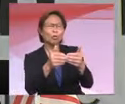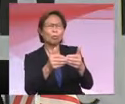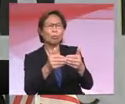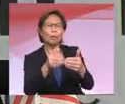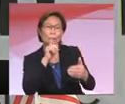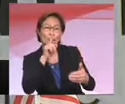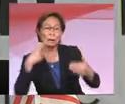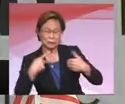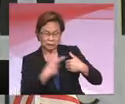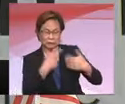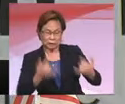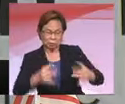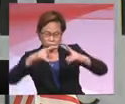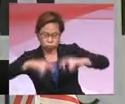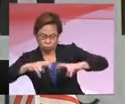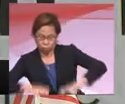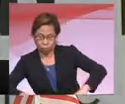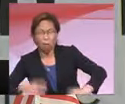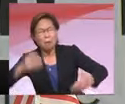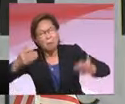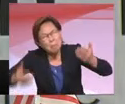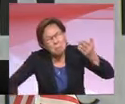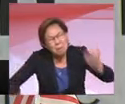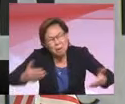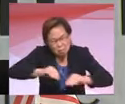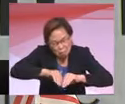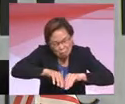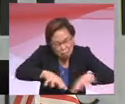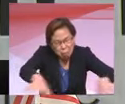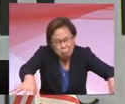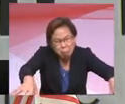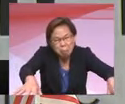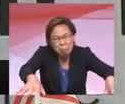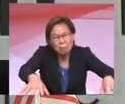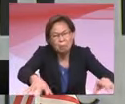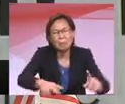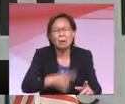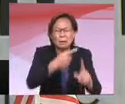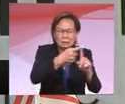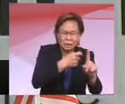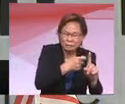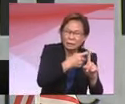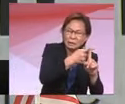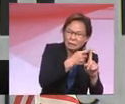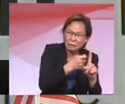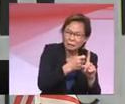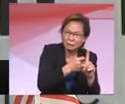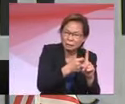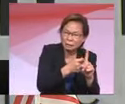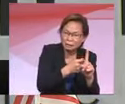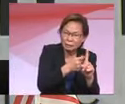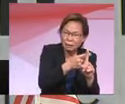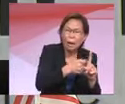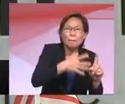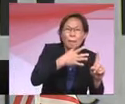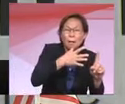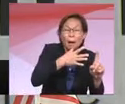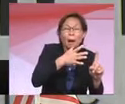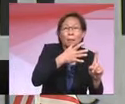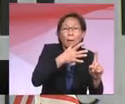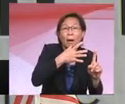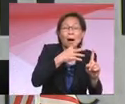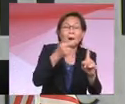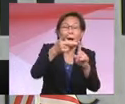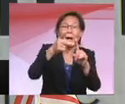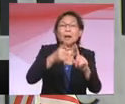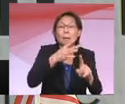kita tengah menjalankan siasatan. Ada kemungkinan jangkitan tu kepada daripada seorang ibu kepada anak